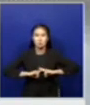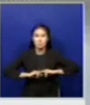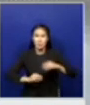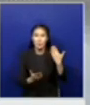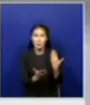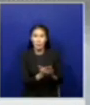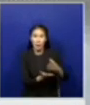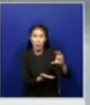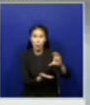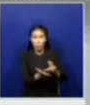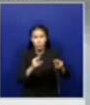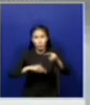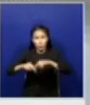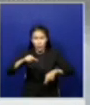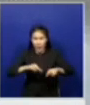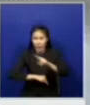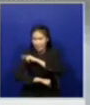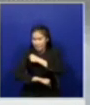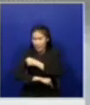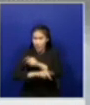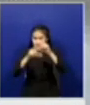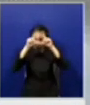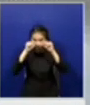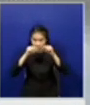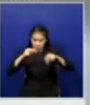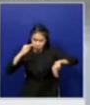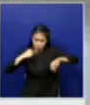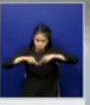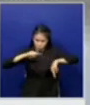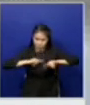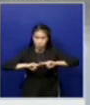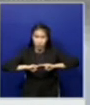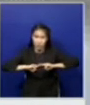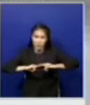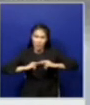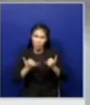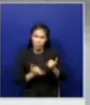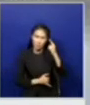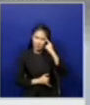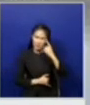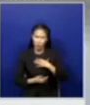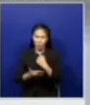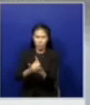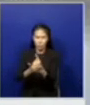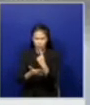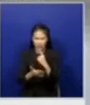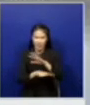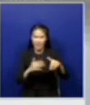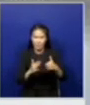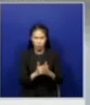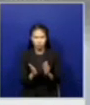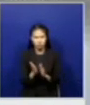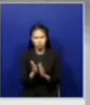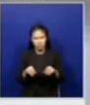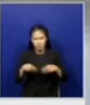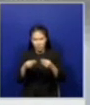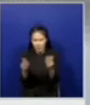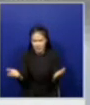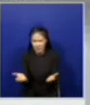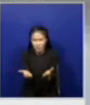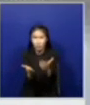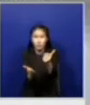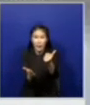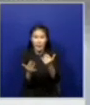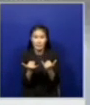การดูแลแพทย์พยาบาลในการป้องกันตนเองผมคิดว่าผู้แทนทุกท่านยินดีสนับสนุน ที่กระผ